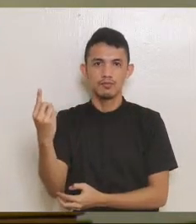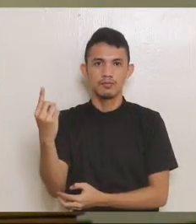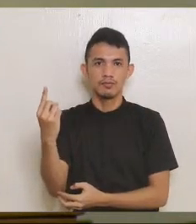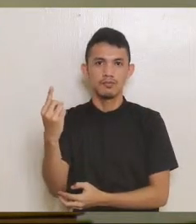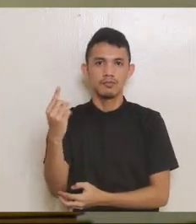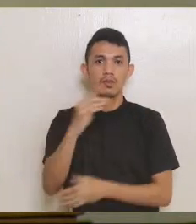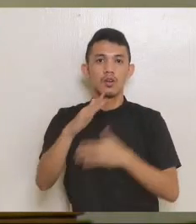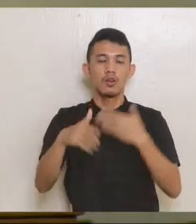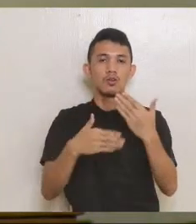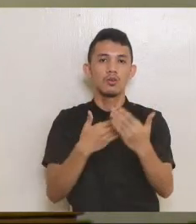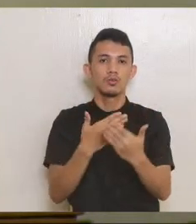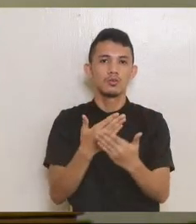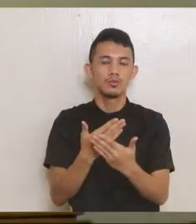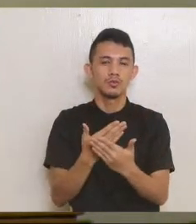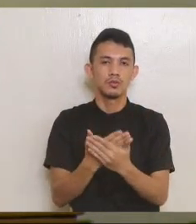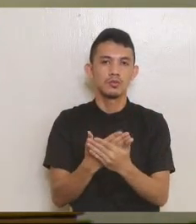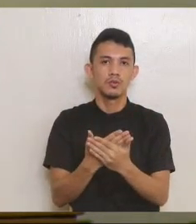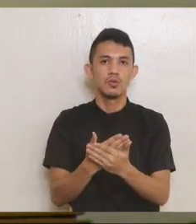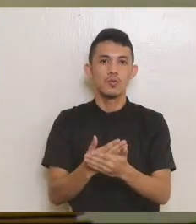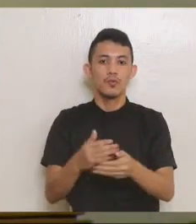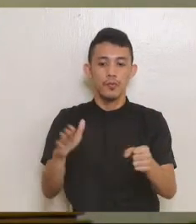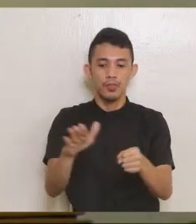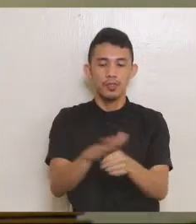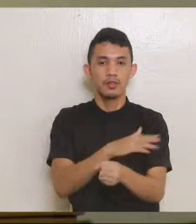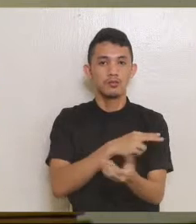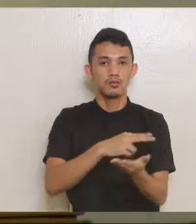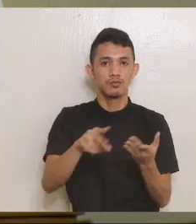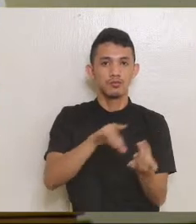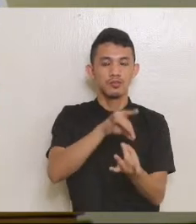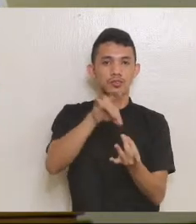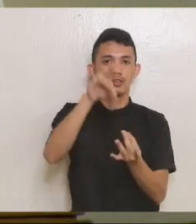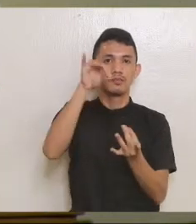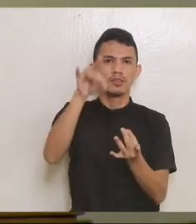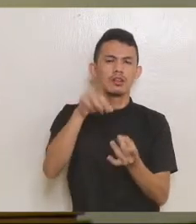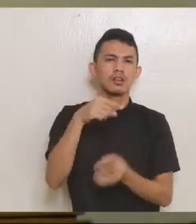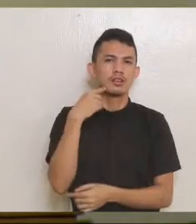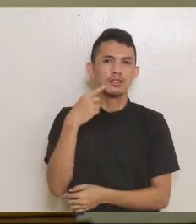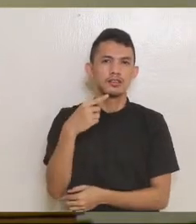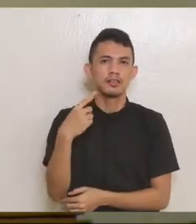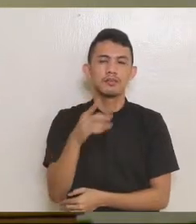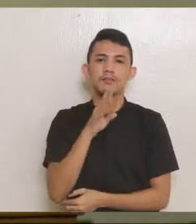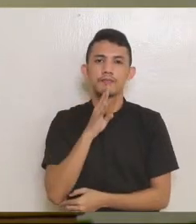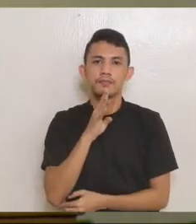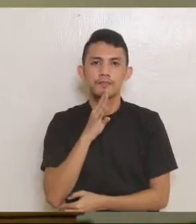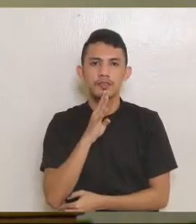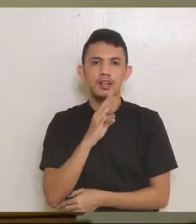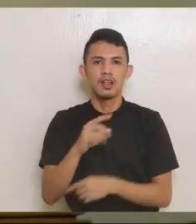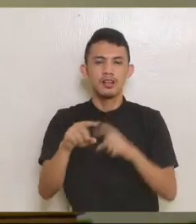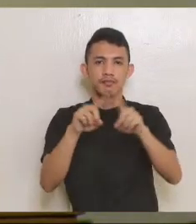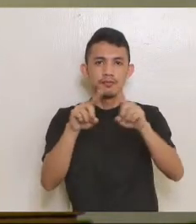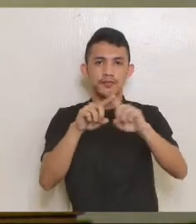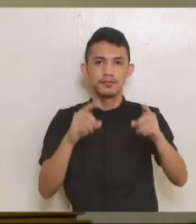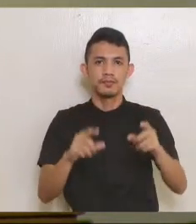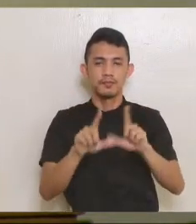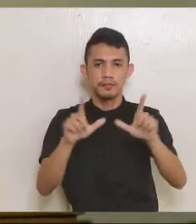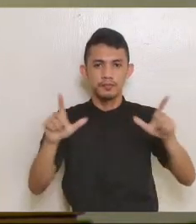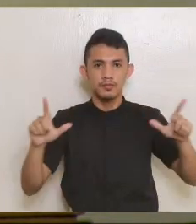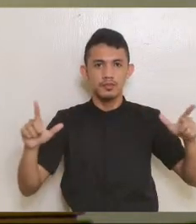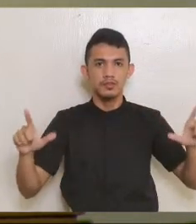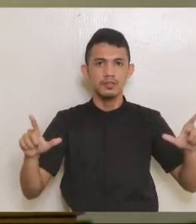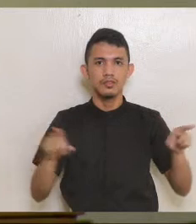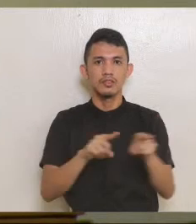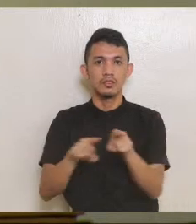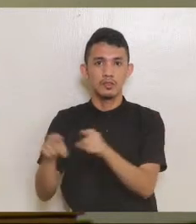Silang tanan na puno sa Espiritu Santo ug misulti sa nagkanalaing pinulungan sumala sa